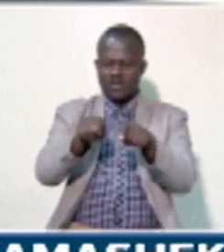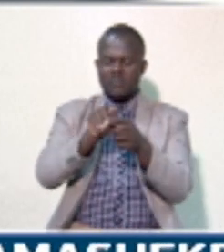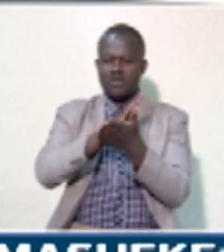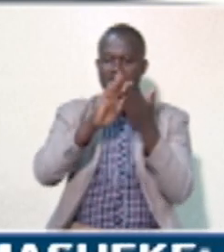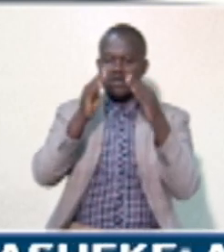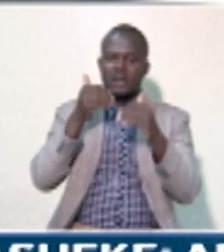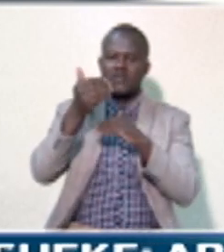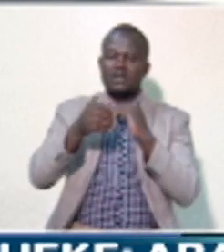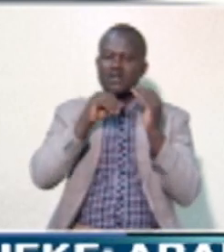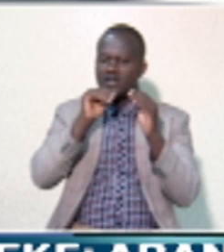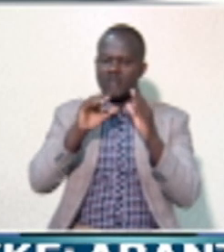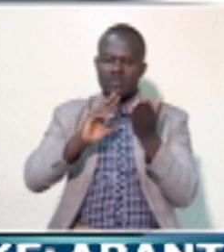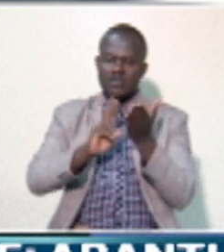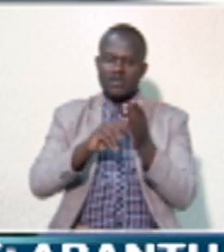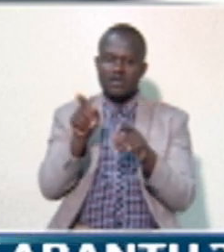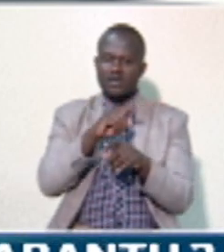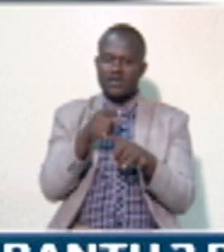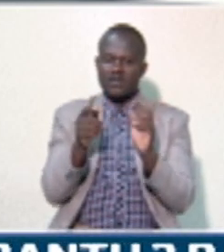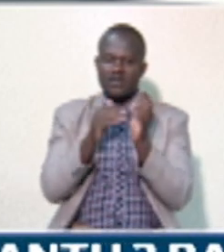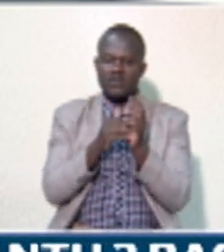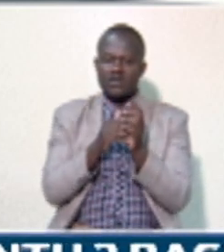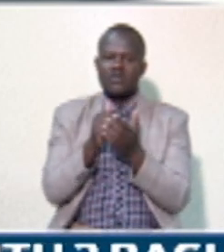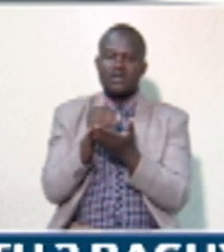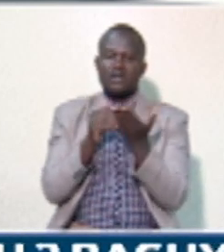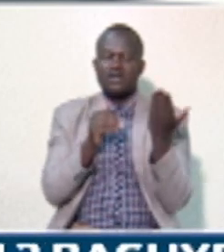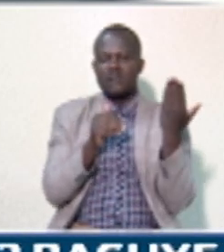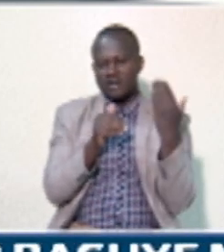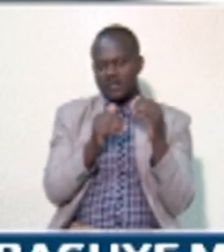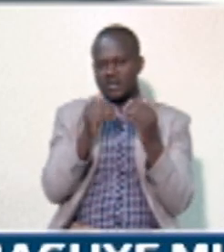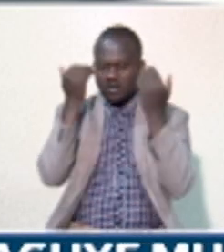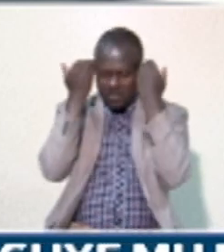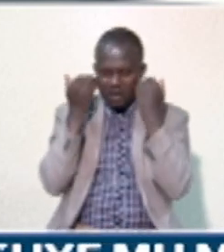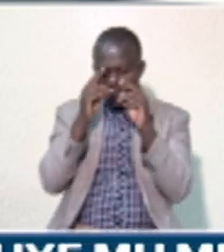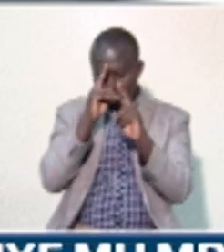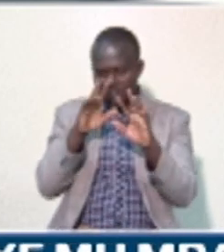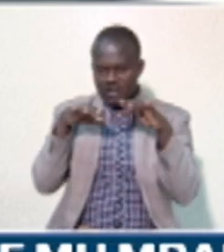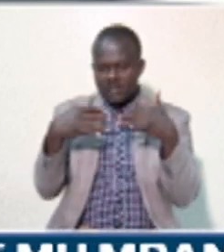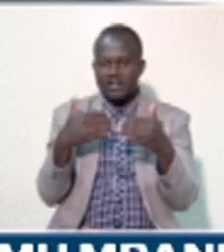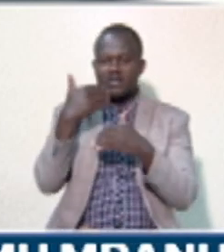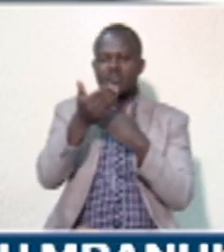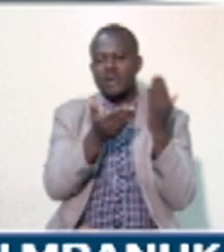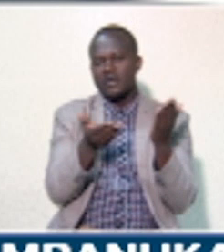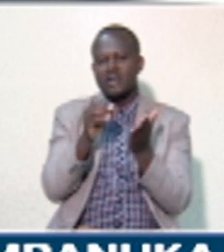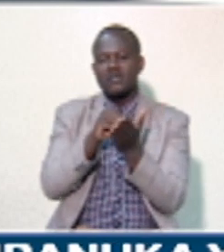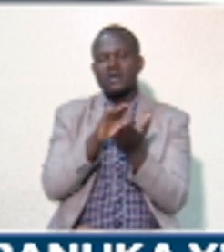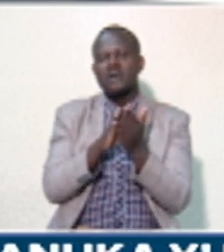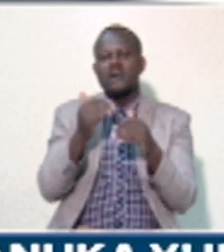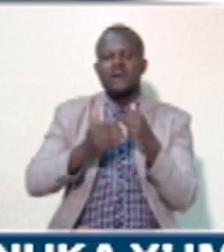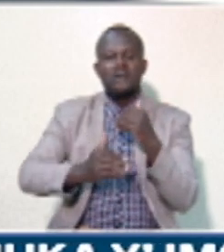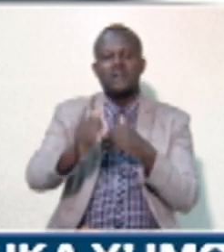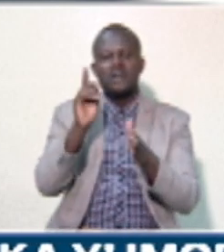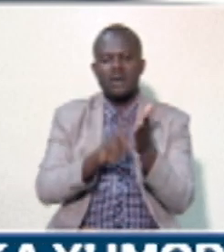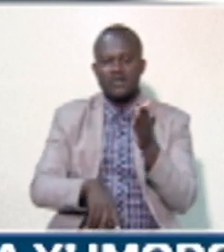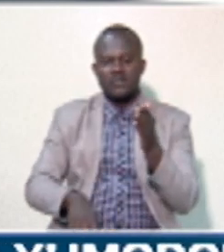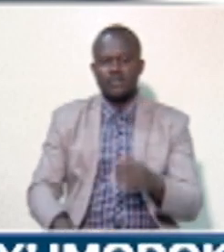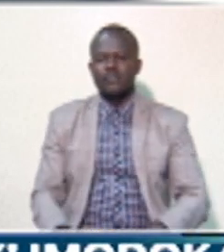n'ibyaha ndetse n'urukiko rwubahirije ku ruhe rugero? Ese ubundi nyuma yo kwakira iyo dosiye hagiye gukurikiraho iki?